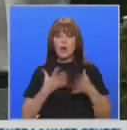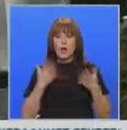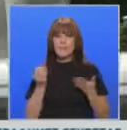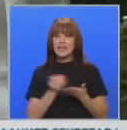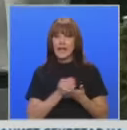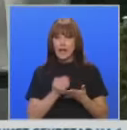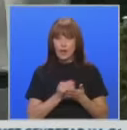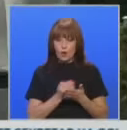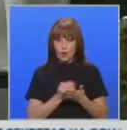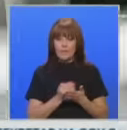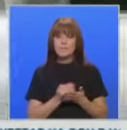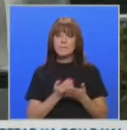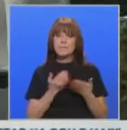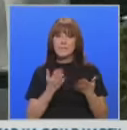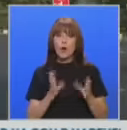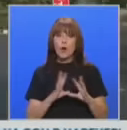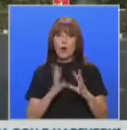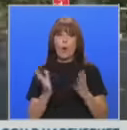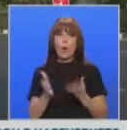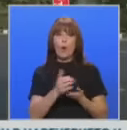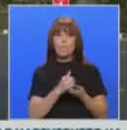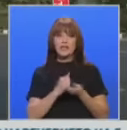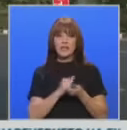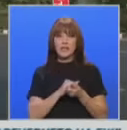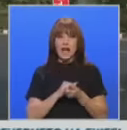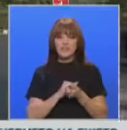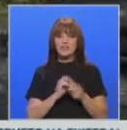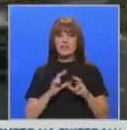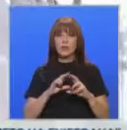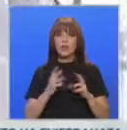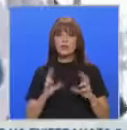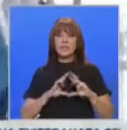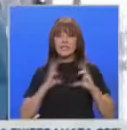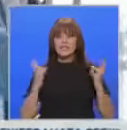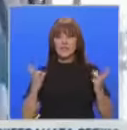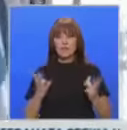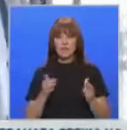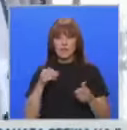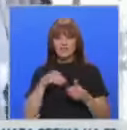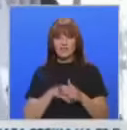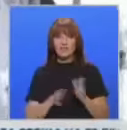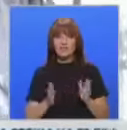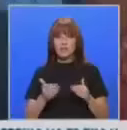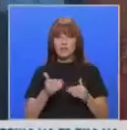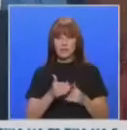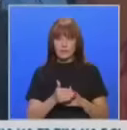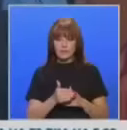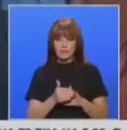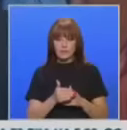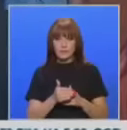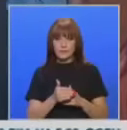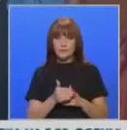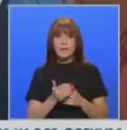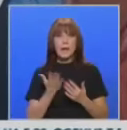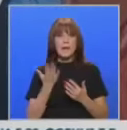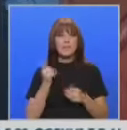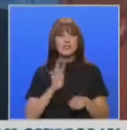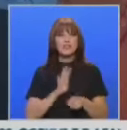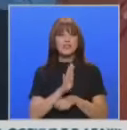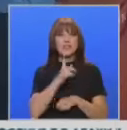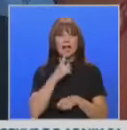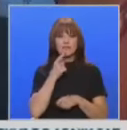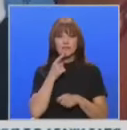плюс Европейския съюз обединяват 85% от световния брутен вътрешен продукт и 2/3 от населението на Земята. Преди